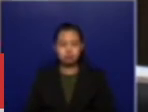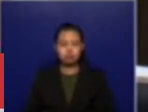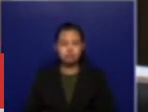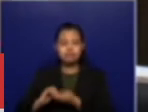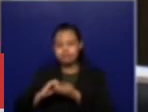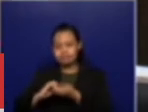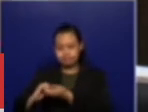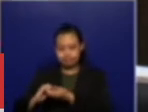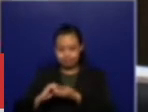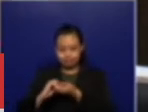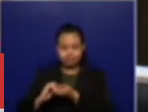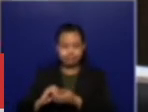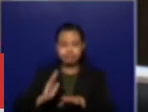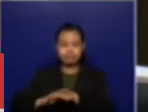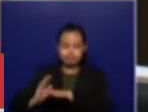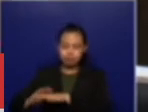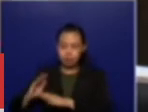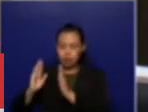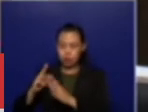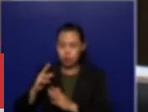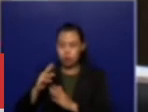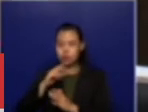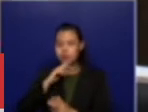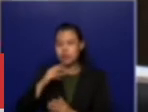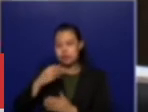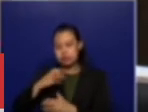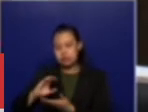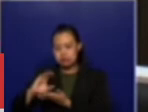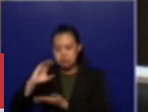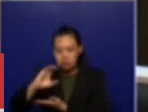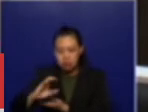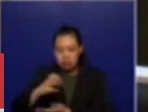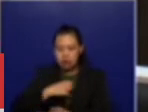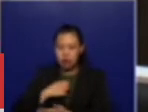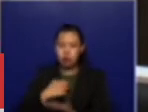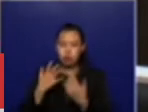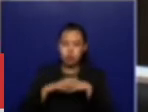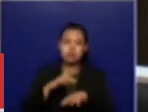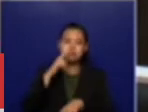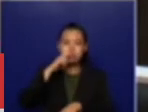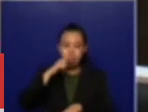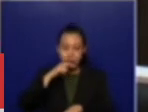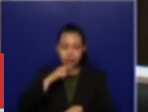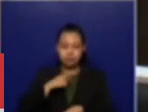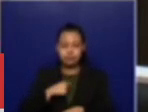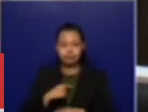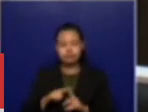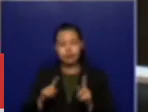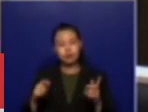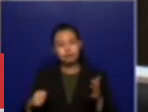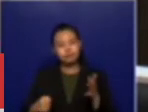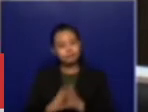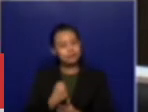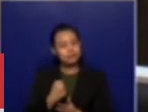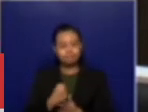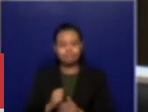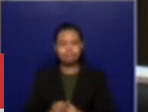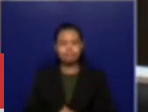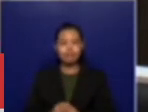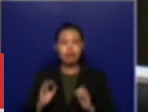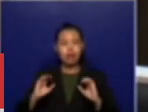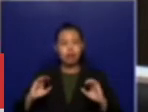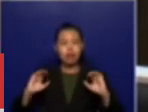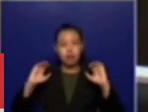างแรงจูงใจให้นักลงทุนเนี่ยยังคงมาลงทุนในประเทศไทยแต่ว่าน่าเสียดายครับรัฐบาลอื่นๆเขาพยายามท